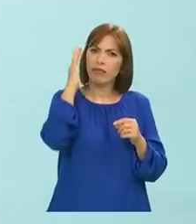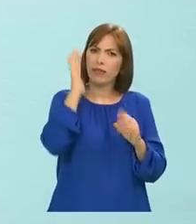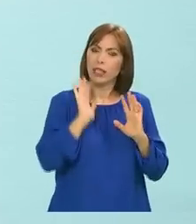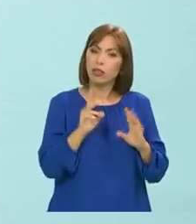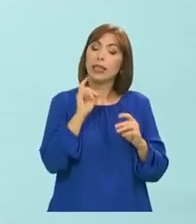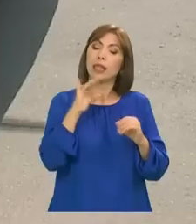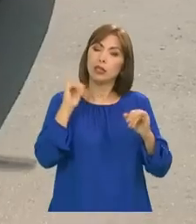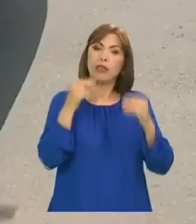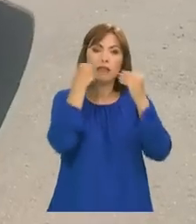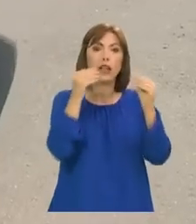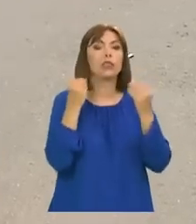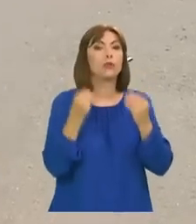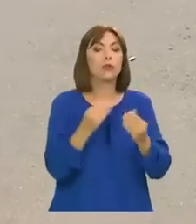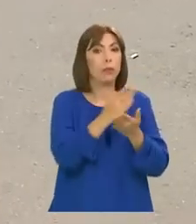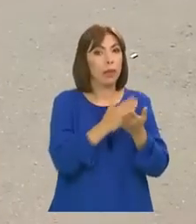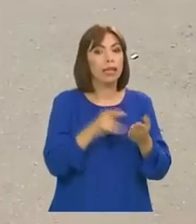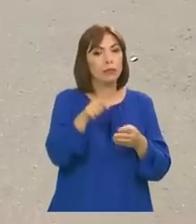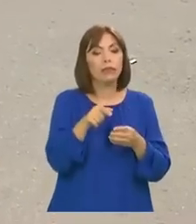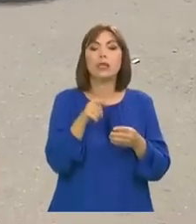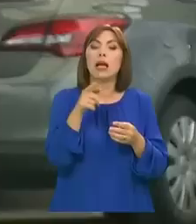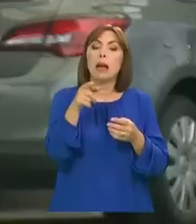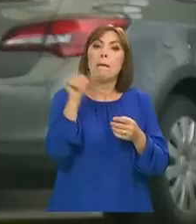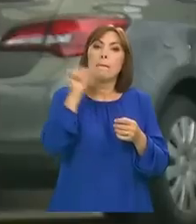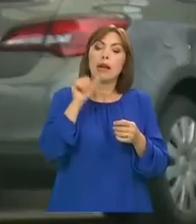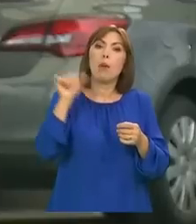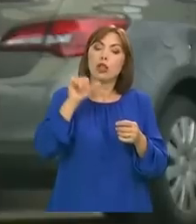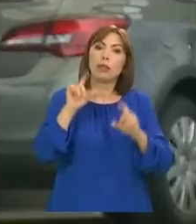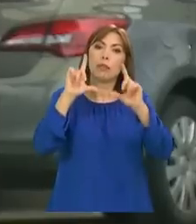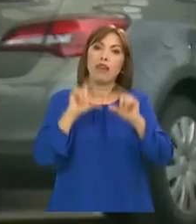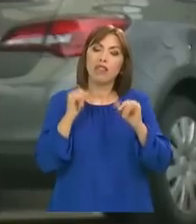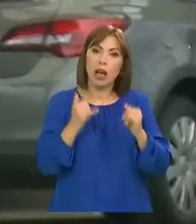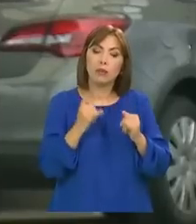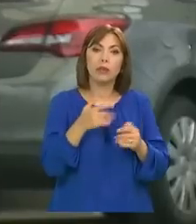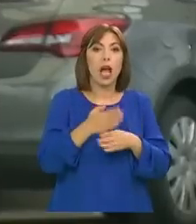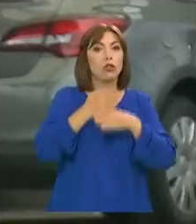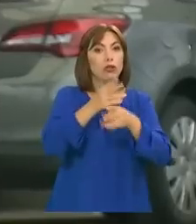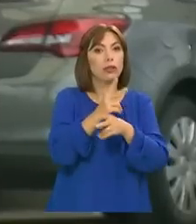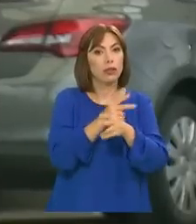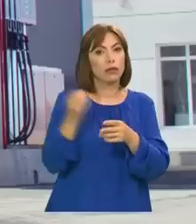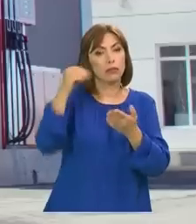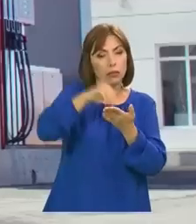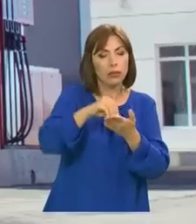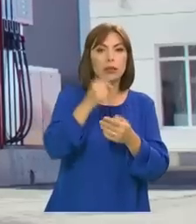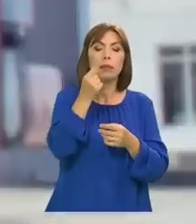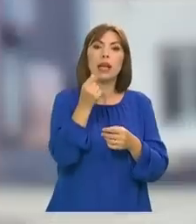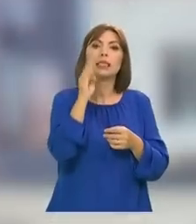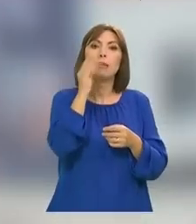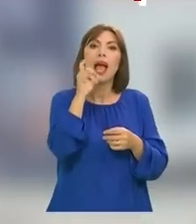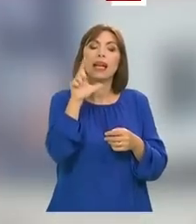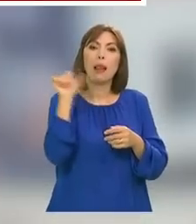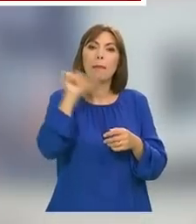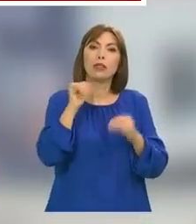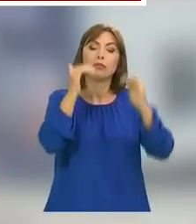câteva vești bune. Pe de o parte, benzina și motorina sunt mai ieftine acum. Pe lângă subvenția de la stat, prețul barilului de petrol a